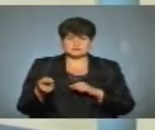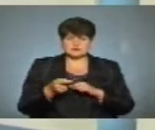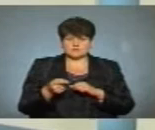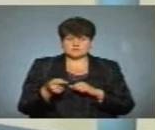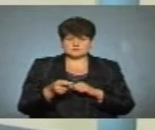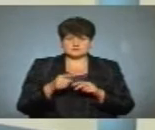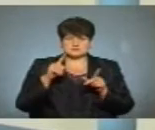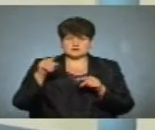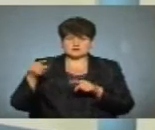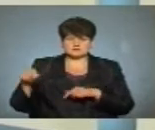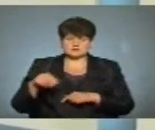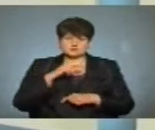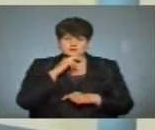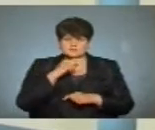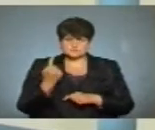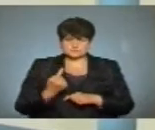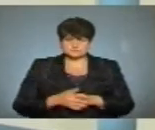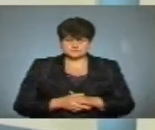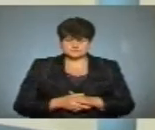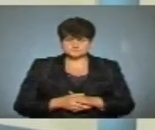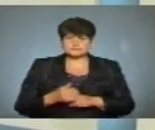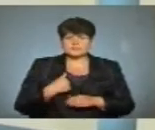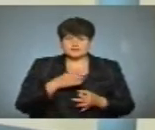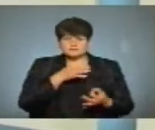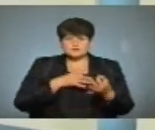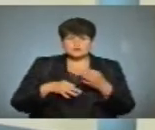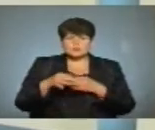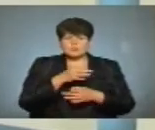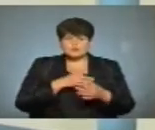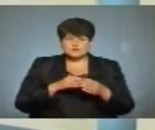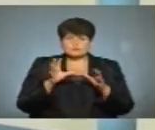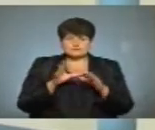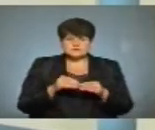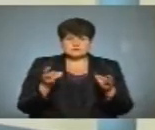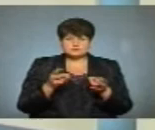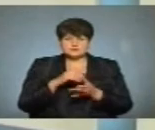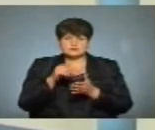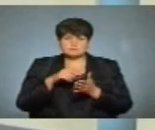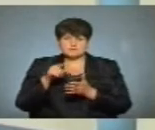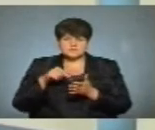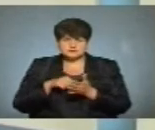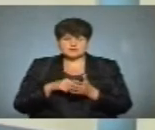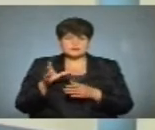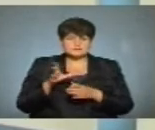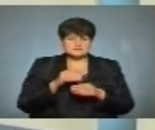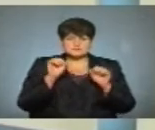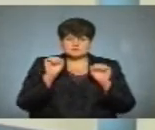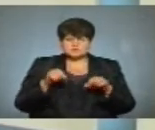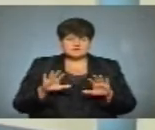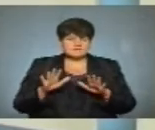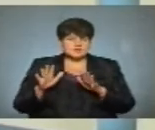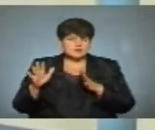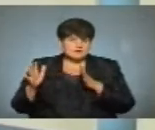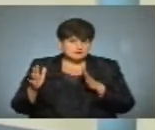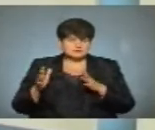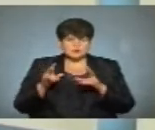Тернопільська, Закарпатська і Чернівецька. Тобто ми обговорили всі необхідні питання, всі можливі варіанти і сценарії